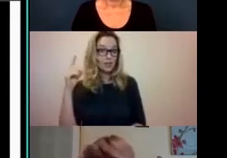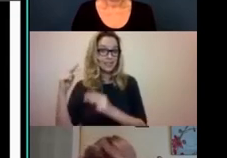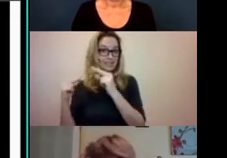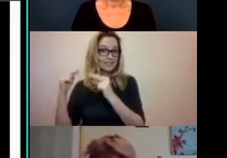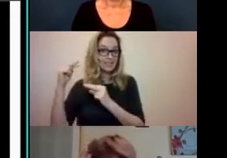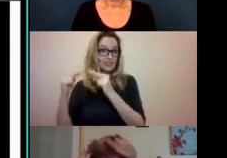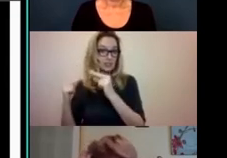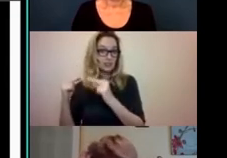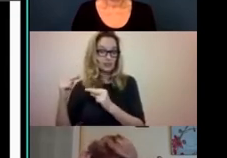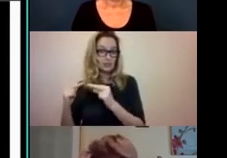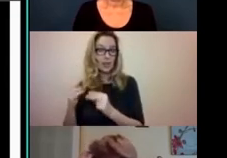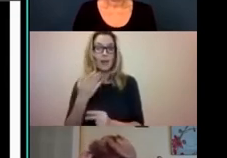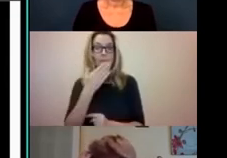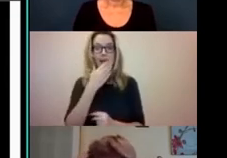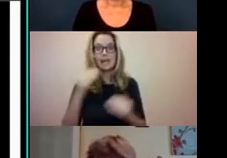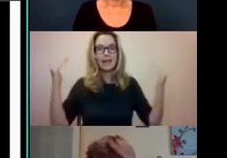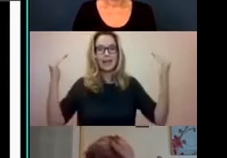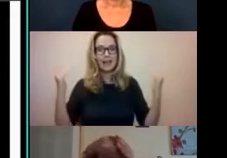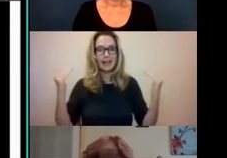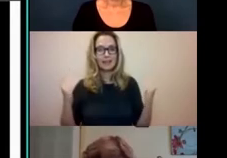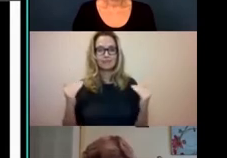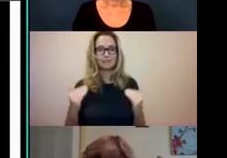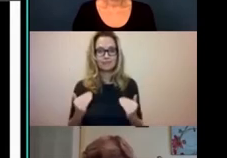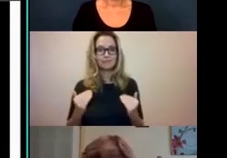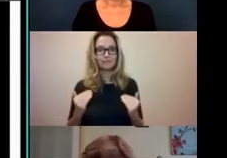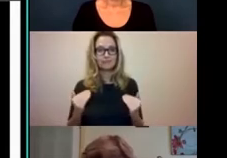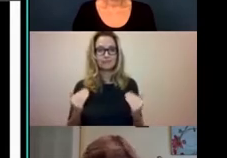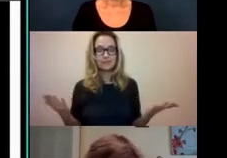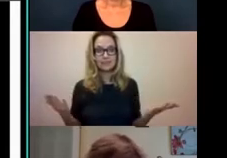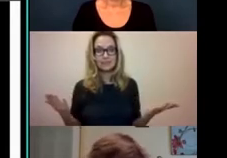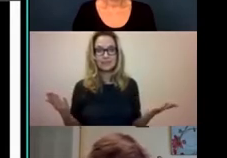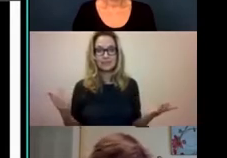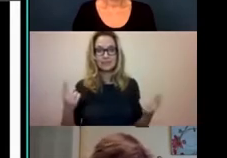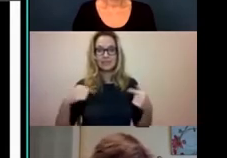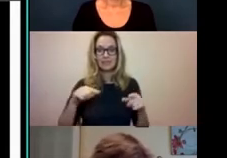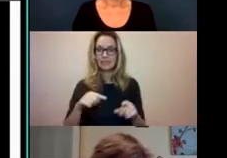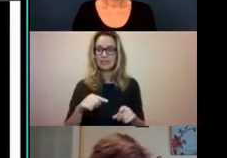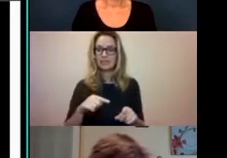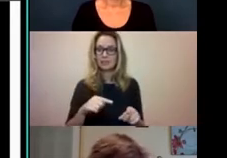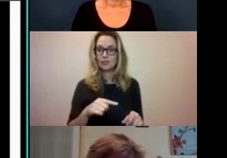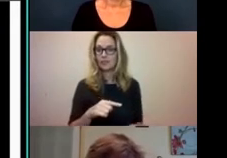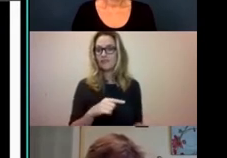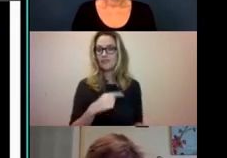het ernstig achteruit was gegaan. En ik had toen in plaats van een verlies van